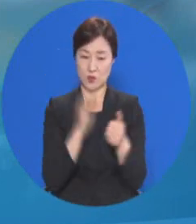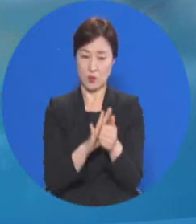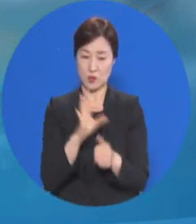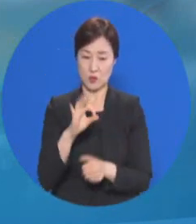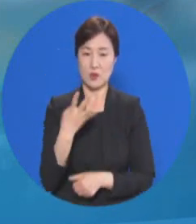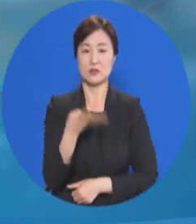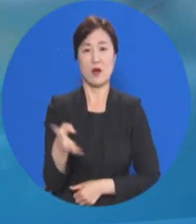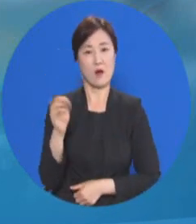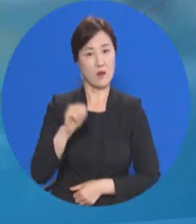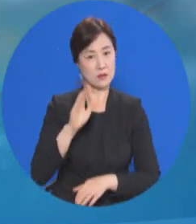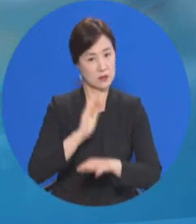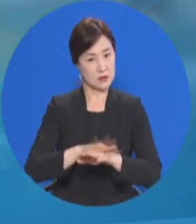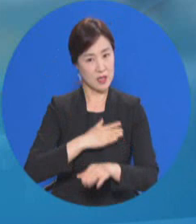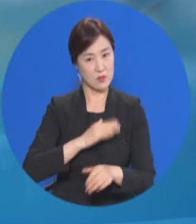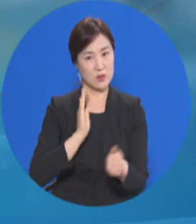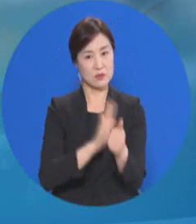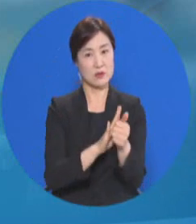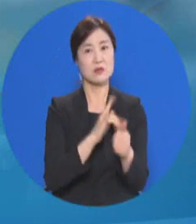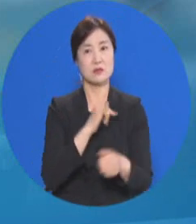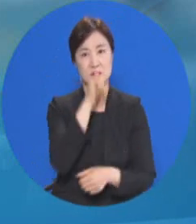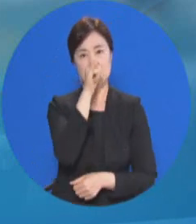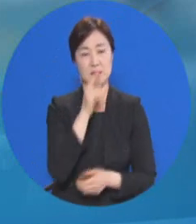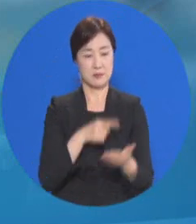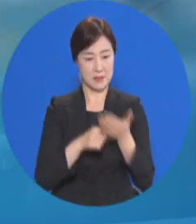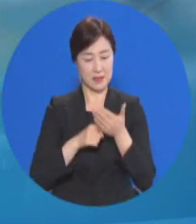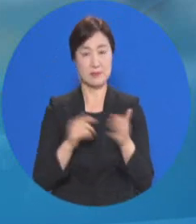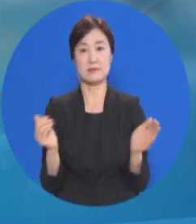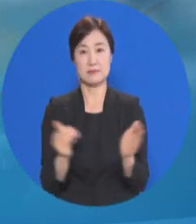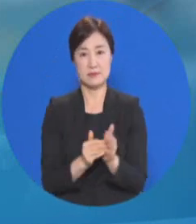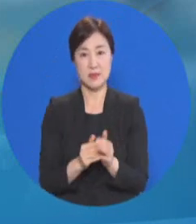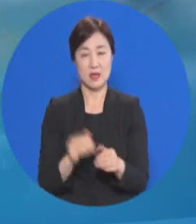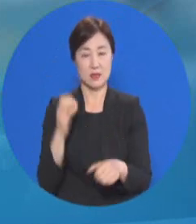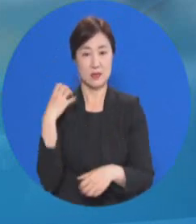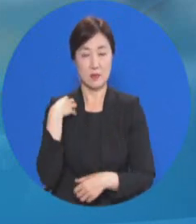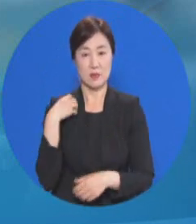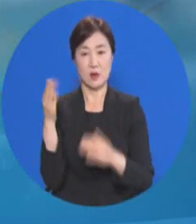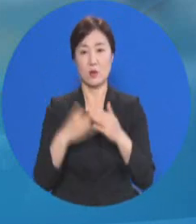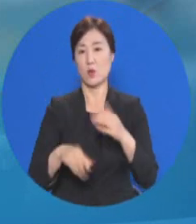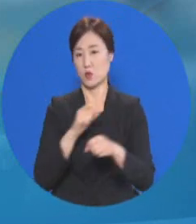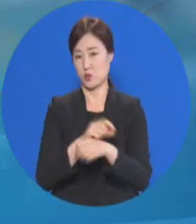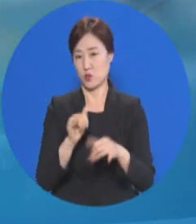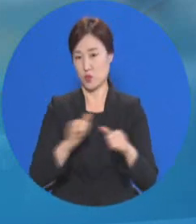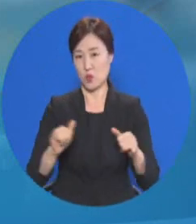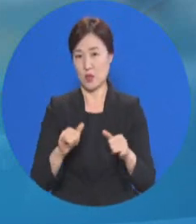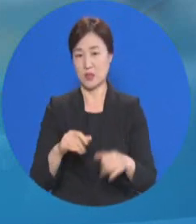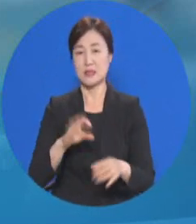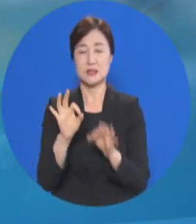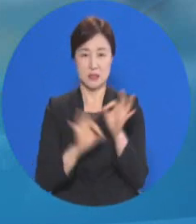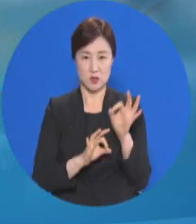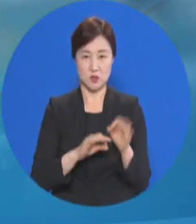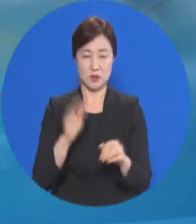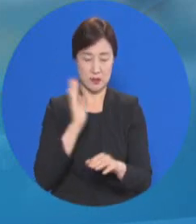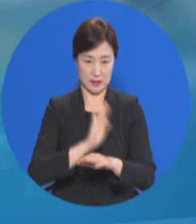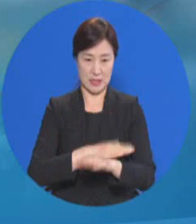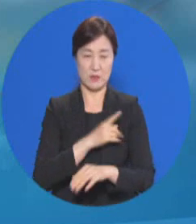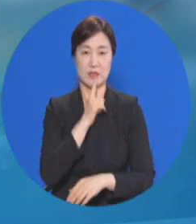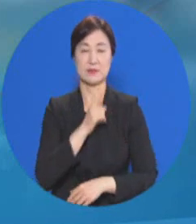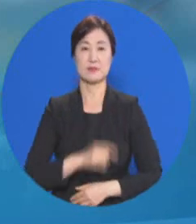잘못된 절차 속에 집행됐던 것으로 드러났습니다. 담당 공무원이 신청 서류 등을 제대로 확인하지 않아 벌어진